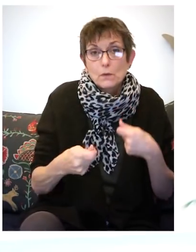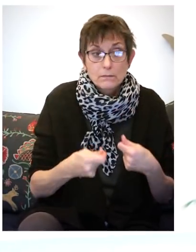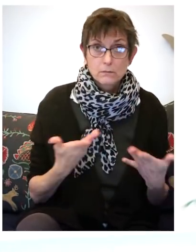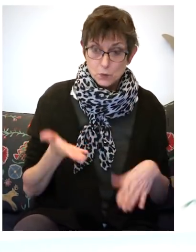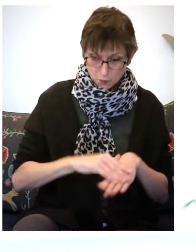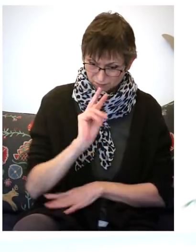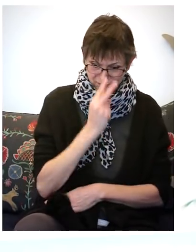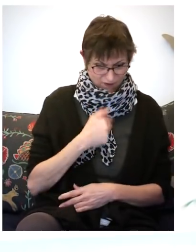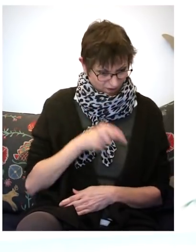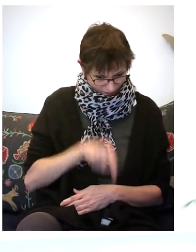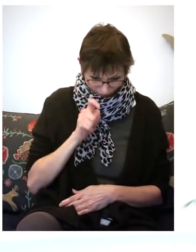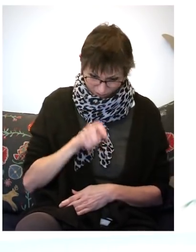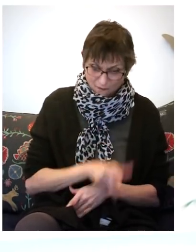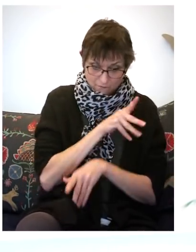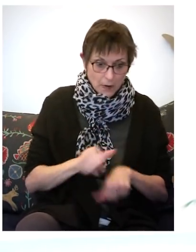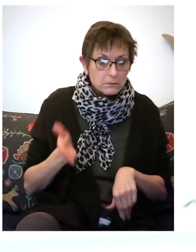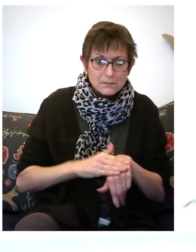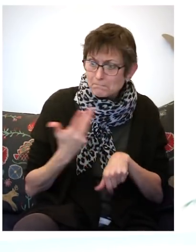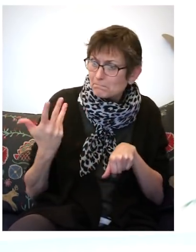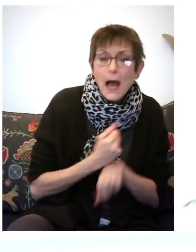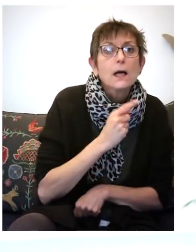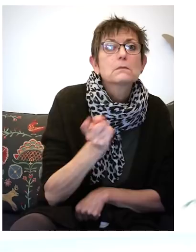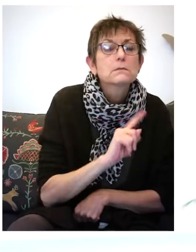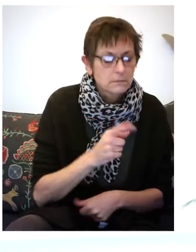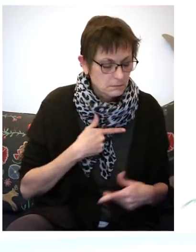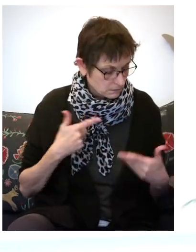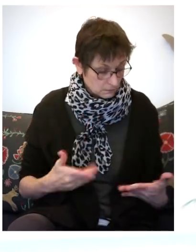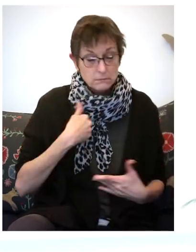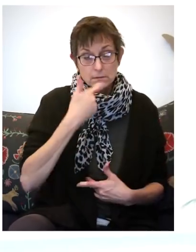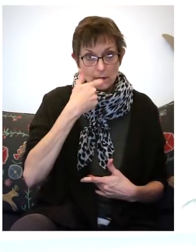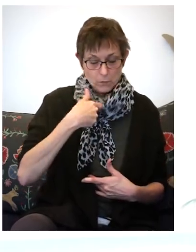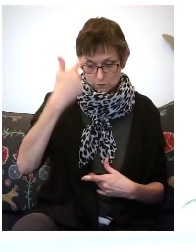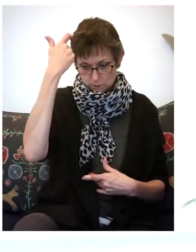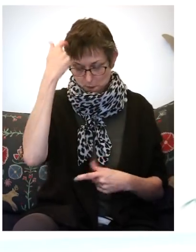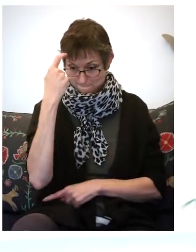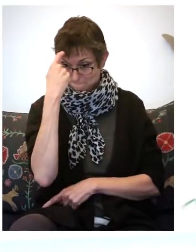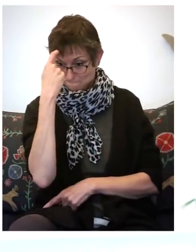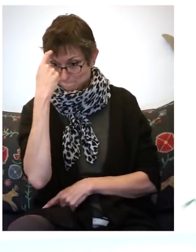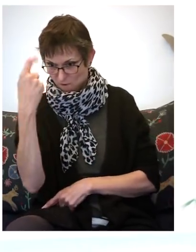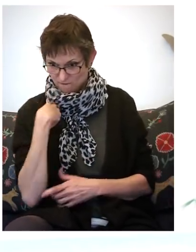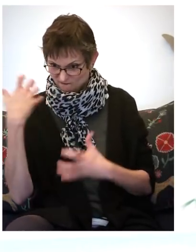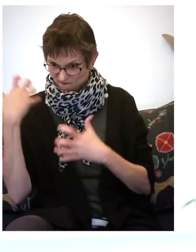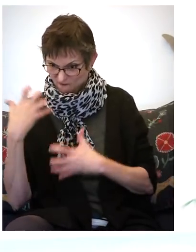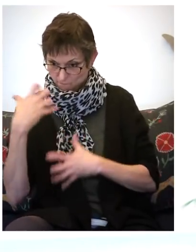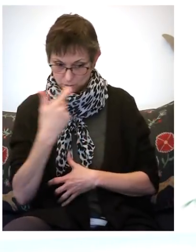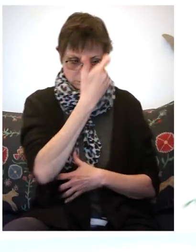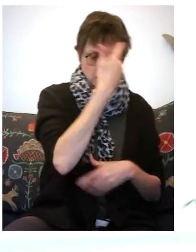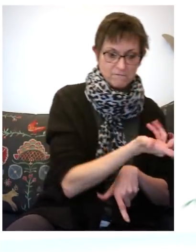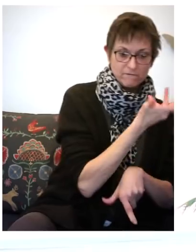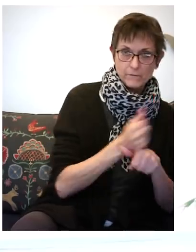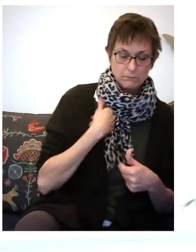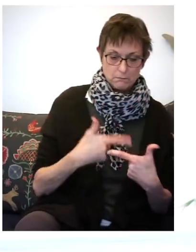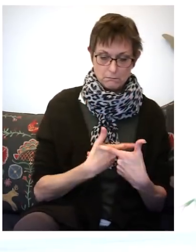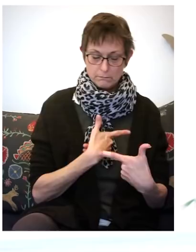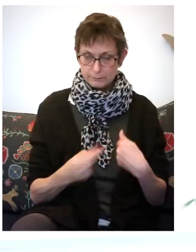qu'il faudrait qu'on fasse quelque chose, que ce serait bien de s'y mettre, mais on n'arrive pas justement à s'y mettre. Donc là, on a bien une dissonance entre notre système de pensée ou notre croyance et nos attitudes.